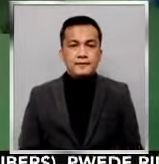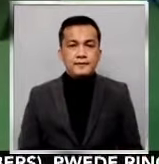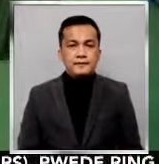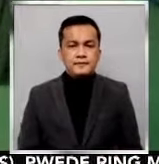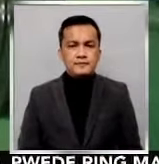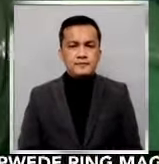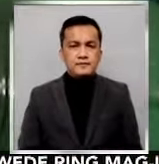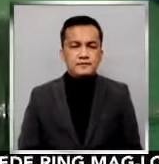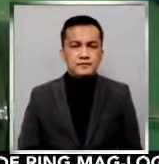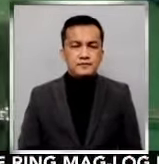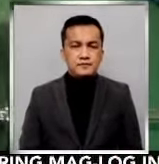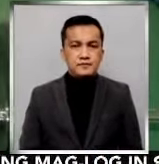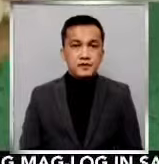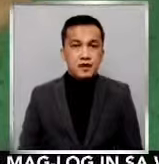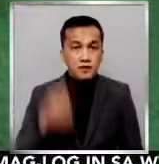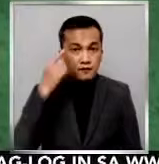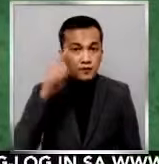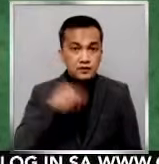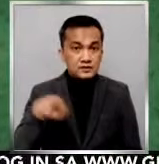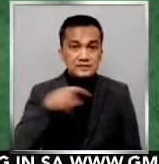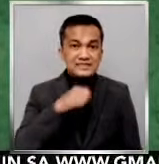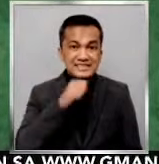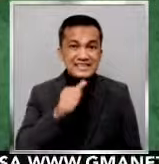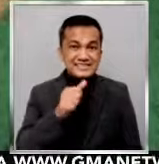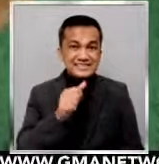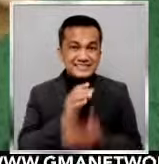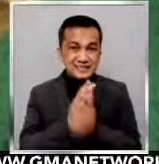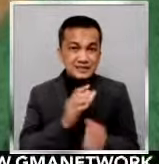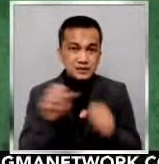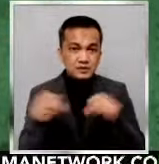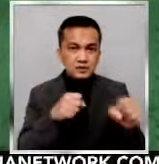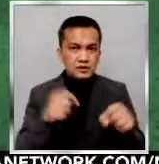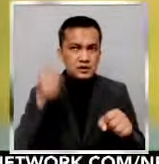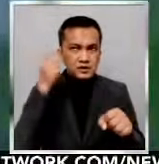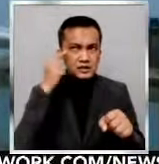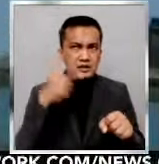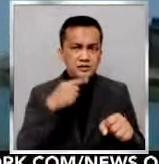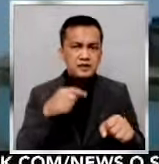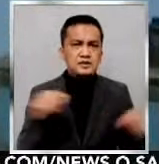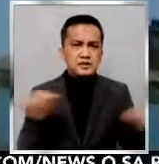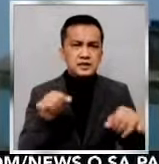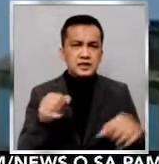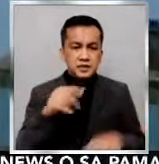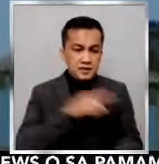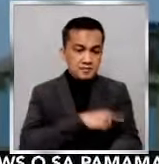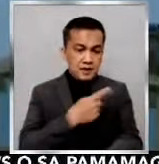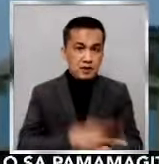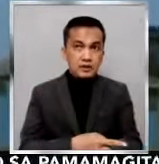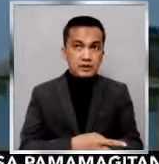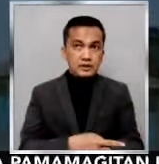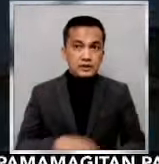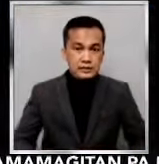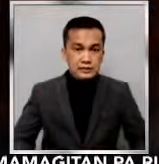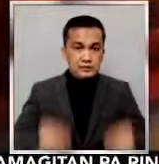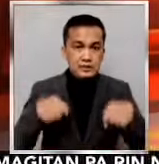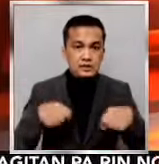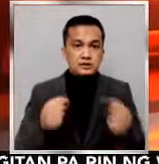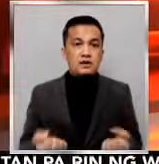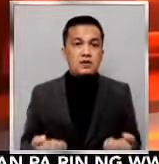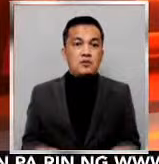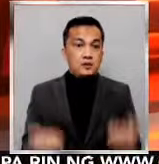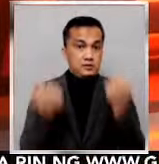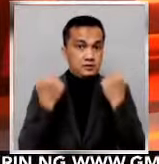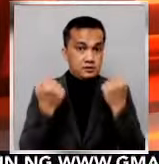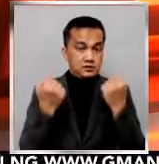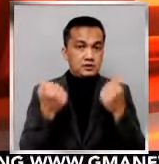Para sa mga hindi bihasa sa sports, aakalain mong pareho lang ang powerlifting at weightlifting, na lalong pinasikat ngayon